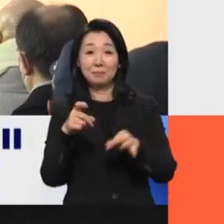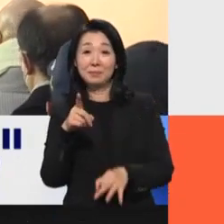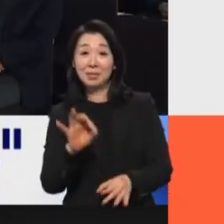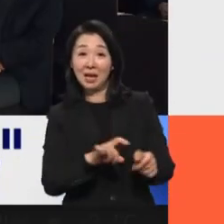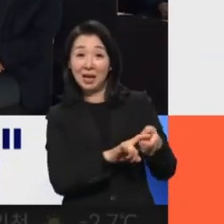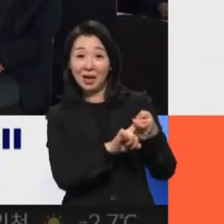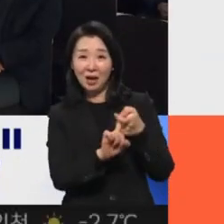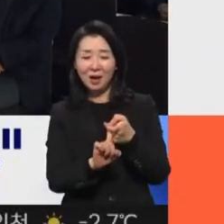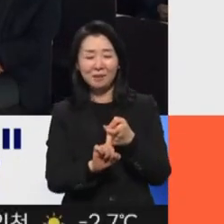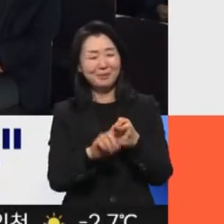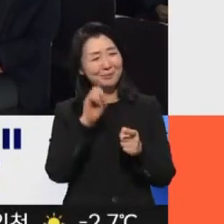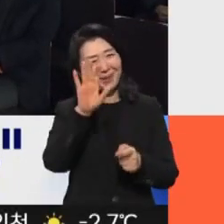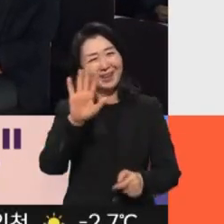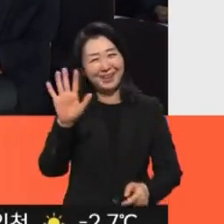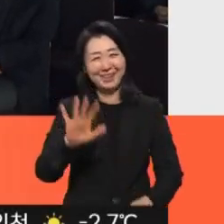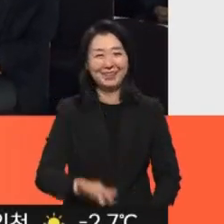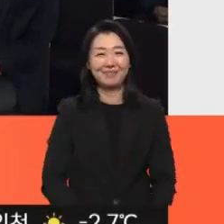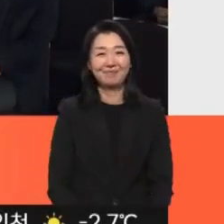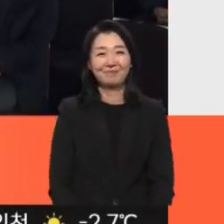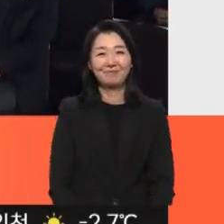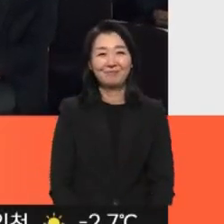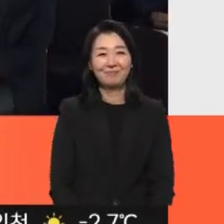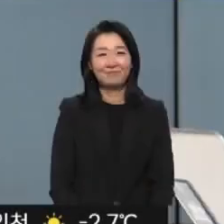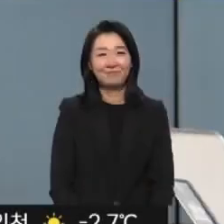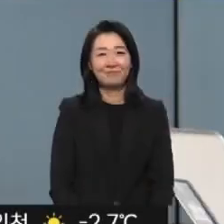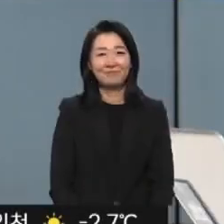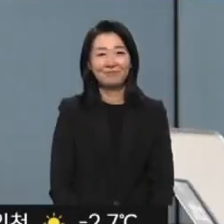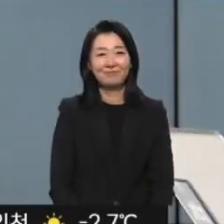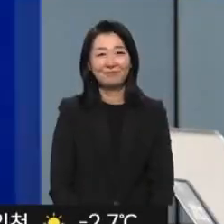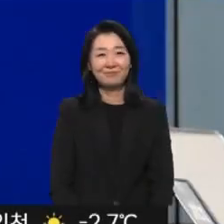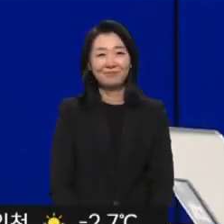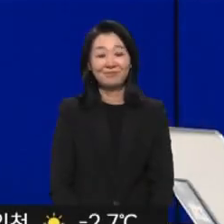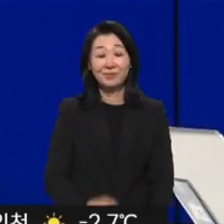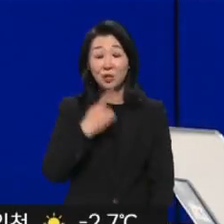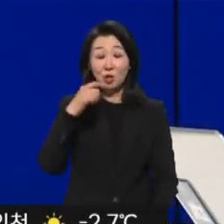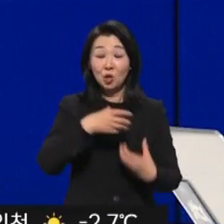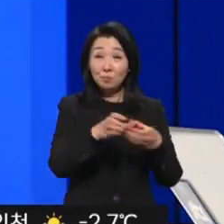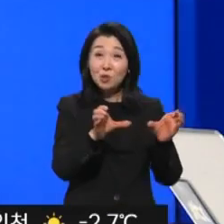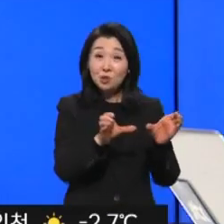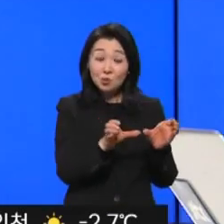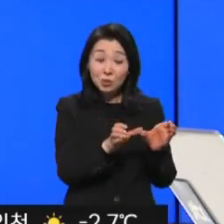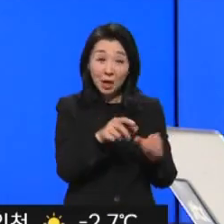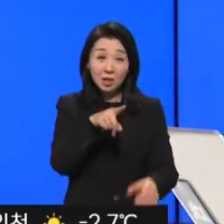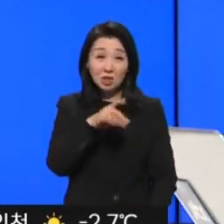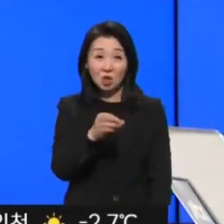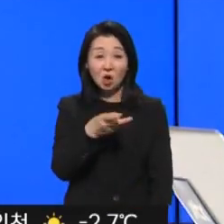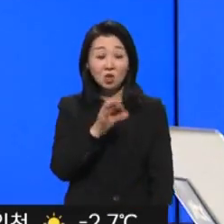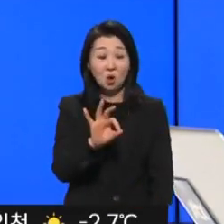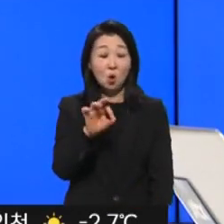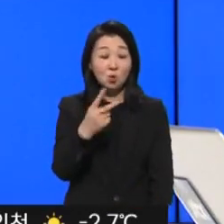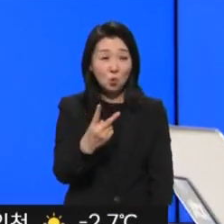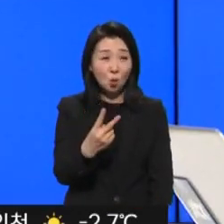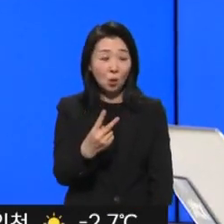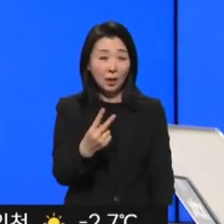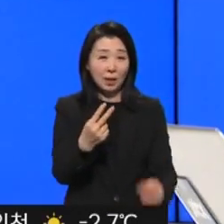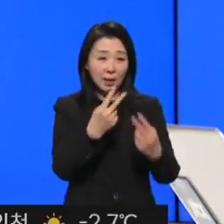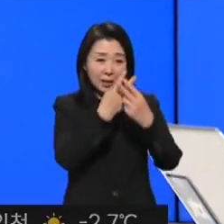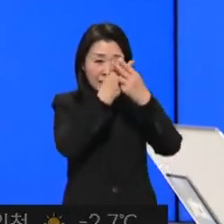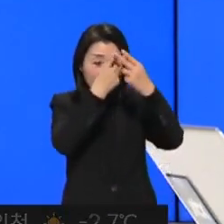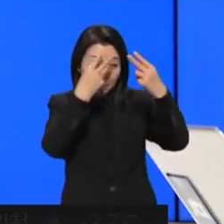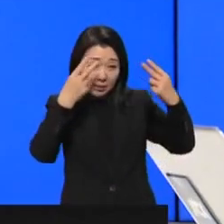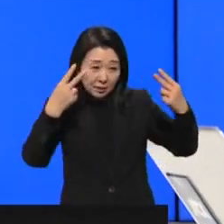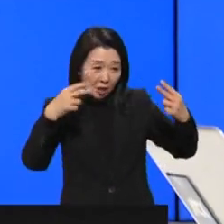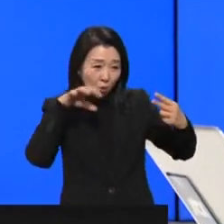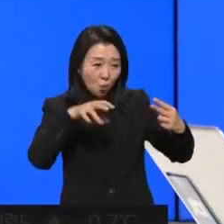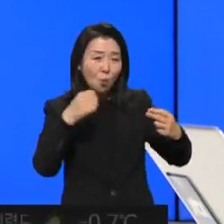연대에 대해서는 별도의 언급은 하지 않았습니다. 네. 자, 민주당 서영교 최고위원이 이태원 참사 희생자 분향소 앞에서